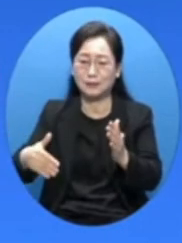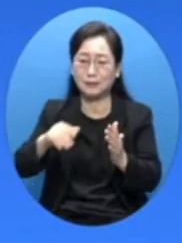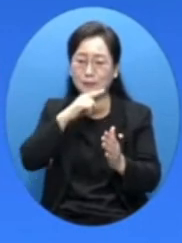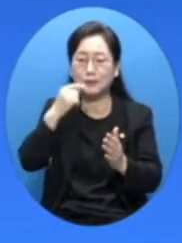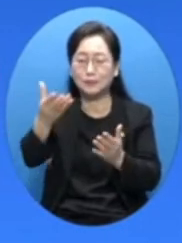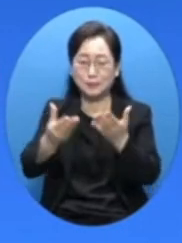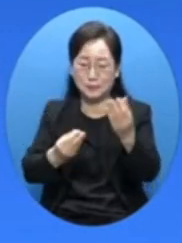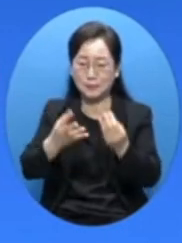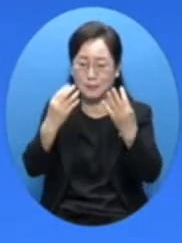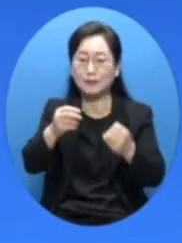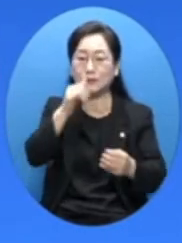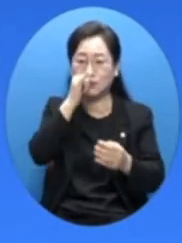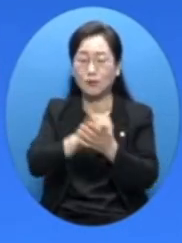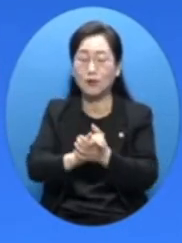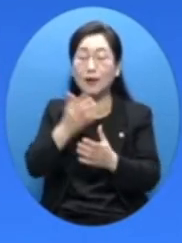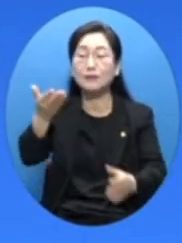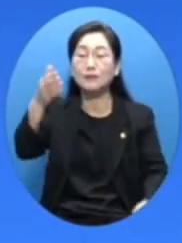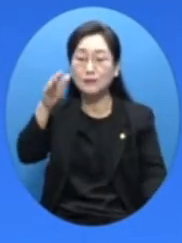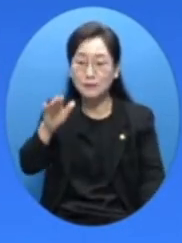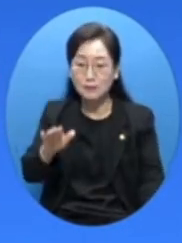사는 사람이 많이 있습니다. 그런데